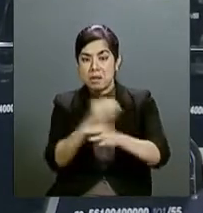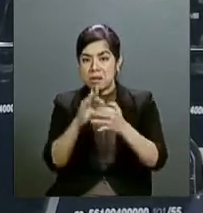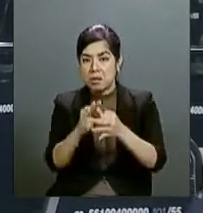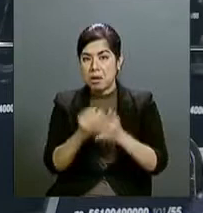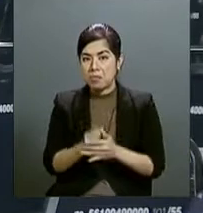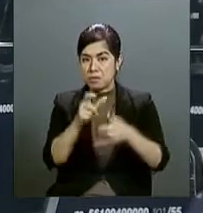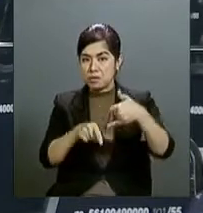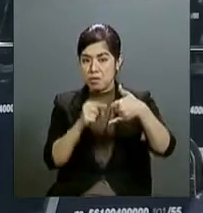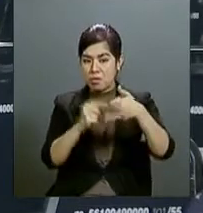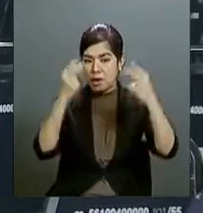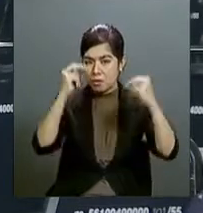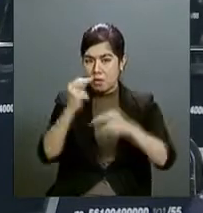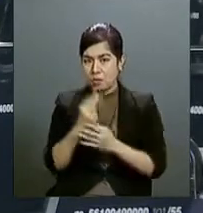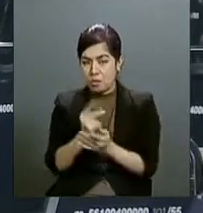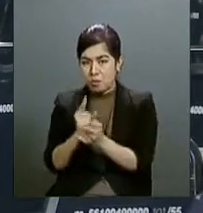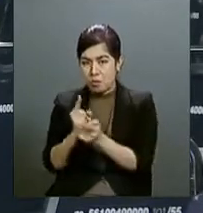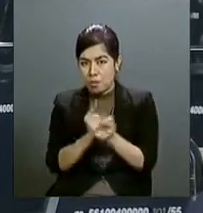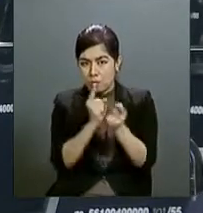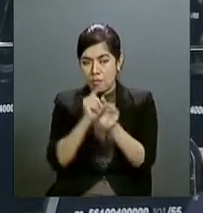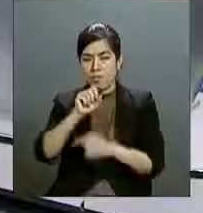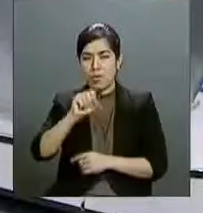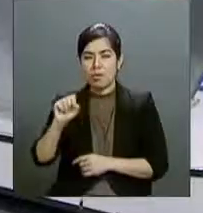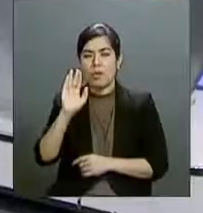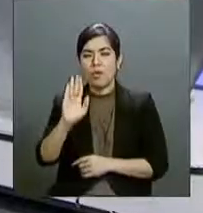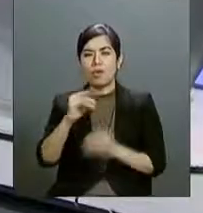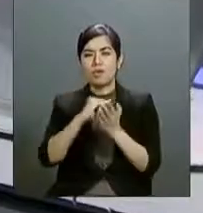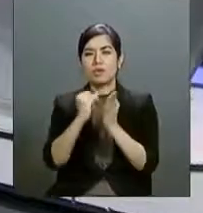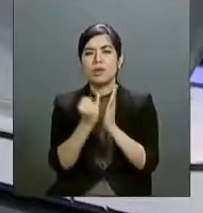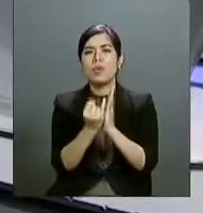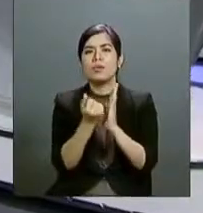พบกับอดีตส.ส.จังหวัดอุบลราชธานีเมื่อวานนี้ค่ะ ค่ะขอบคุณคุณอัชลาค่ะ